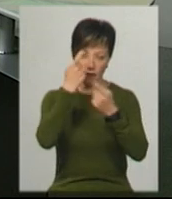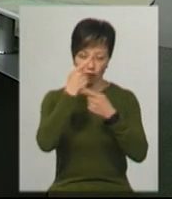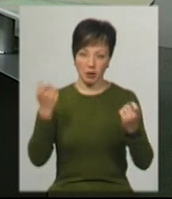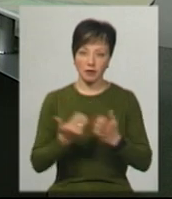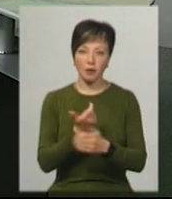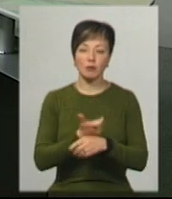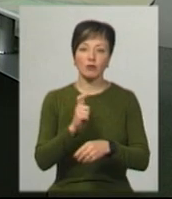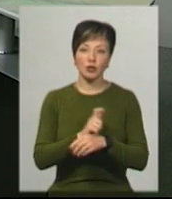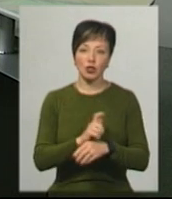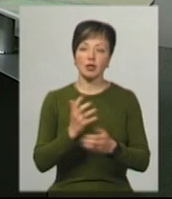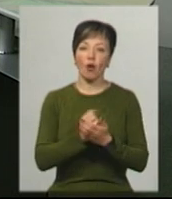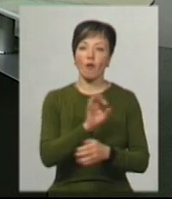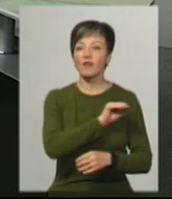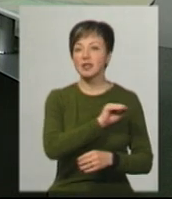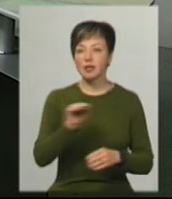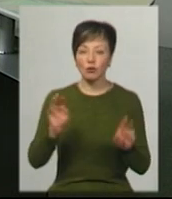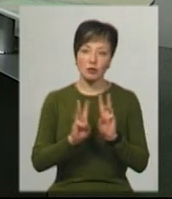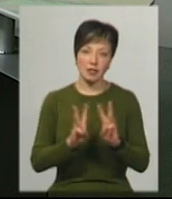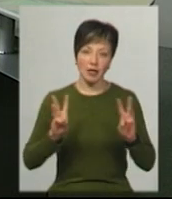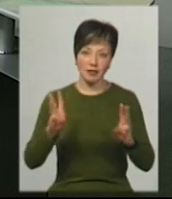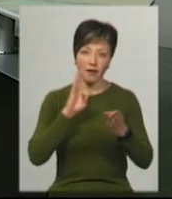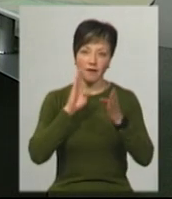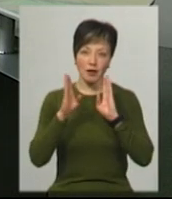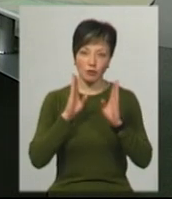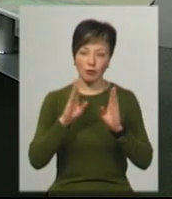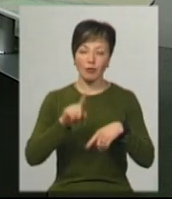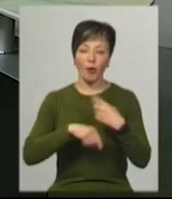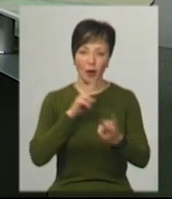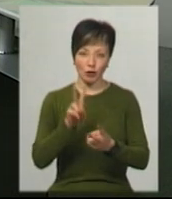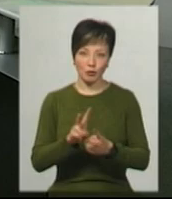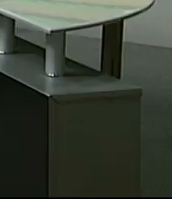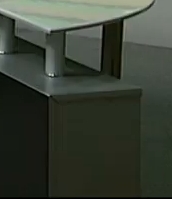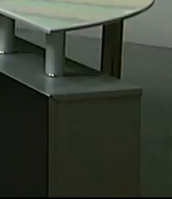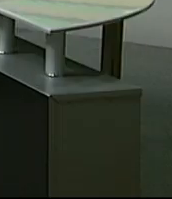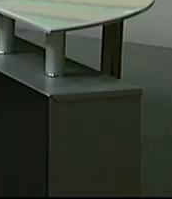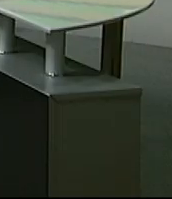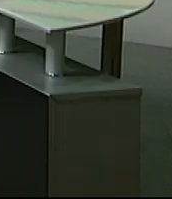цього випуску. Більше новин знаходьте на нашому офіційному сайті та на сторінці у Фейсбук. Побачимось!